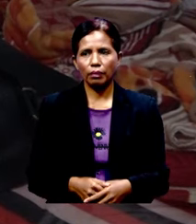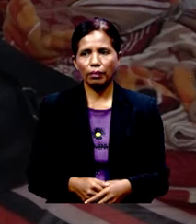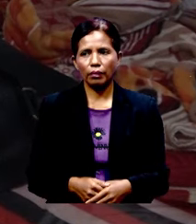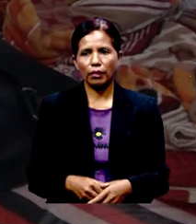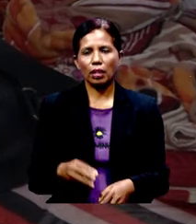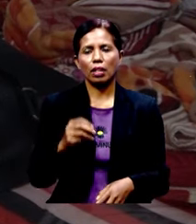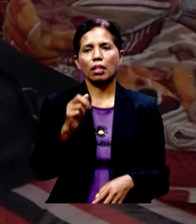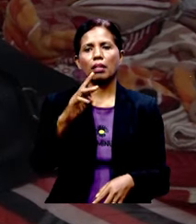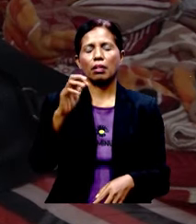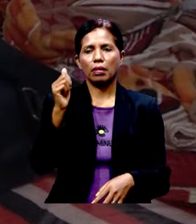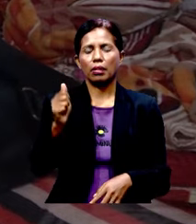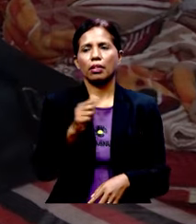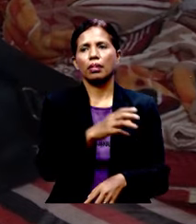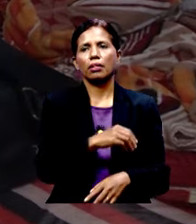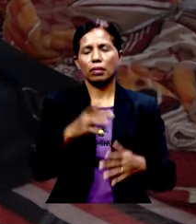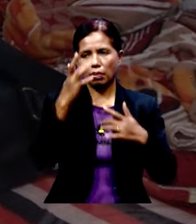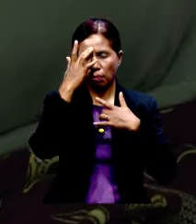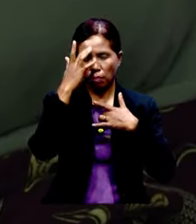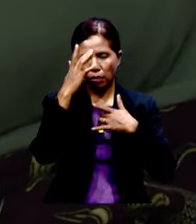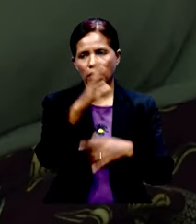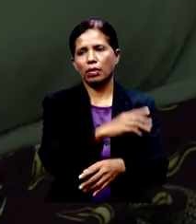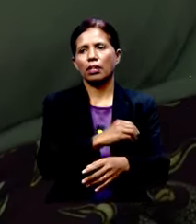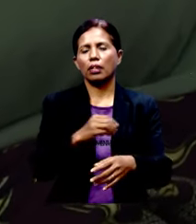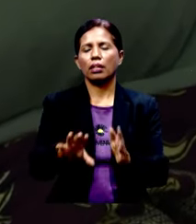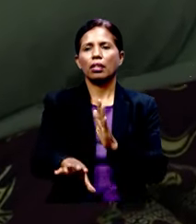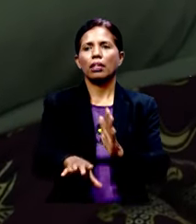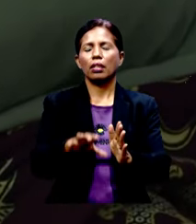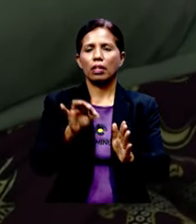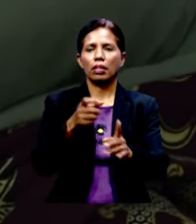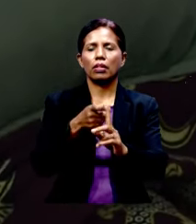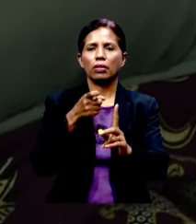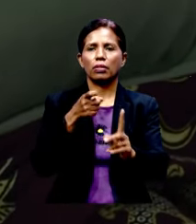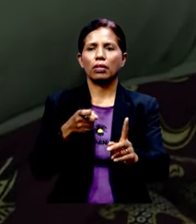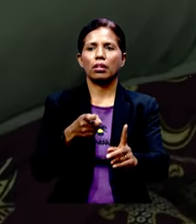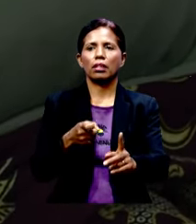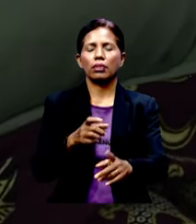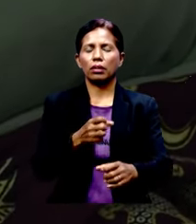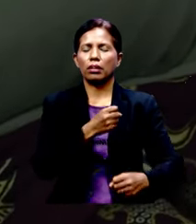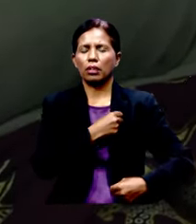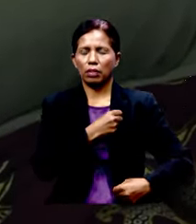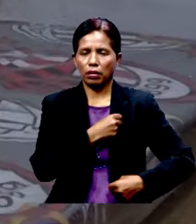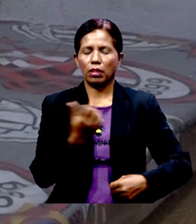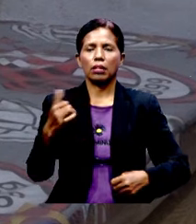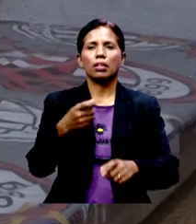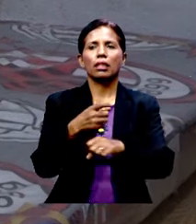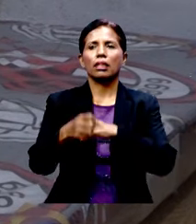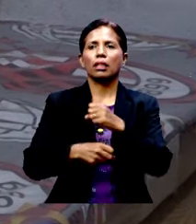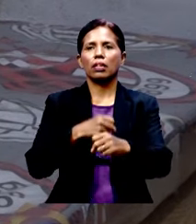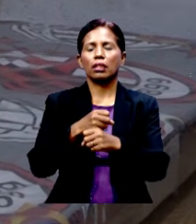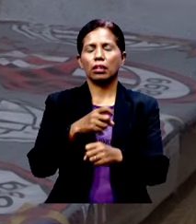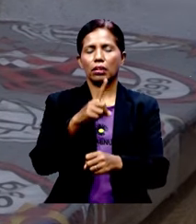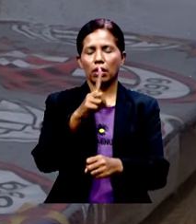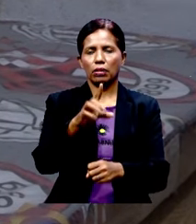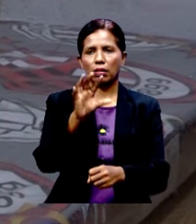Maria Dotel Sarmento sofre mora sirakne a foi enhetan torturação makas husi militar sira e atinan reunida